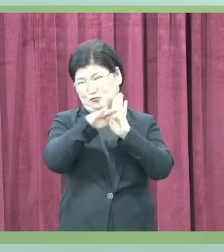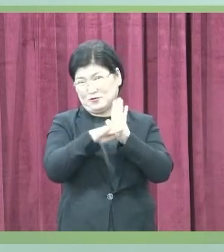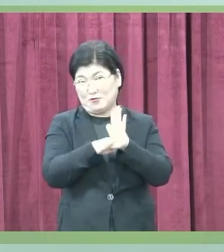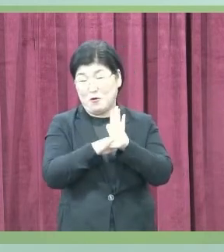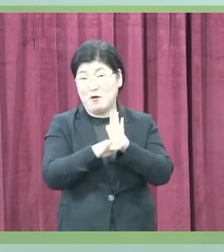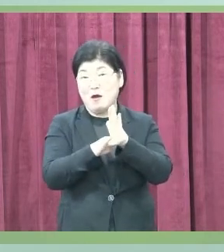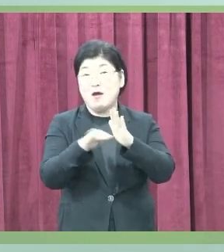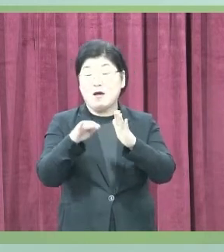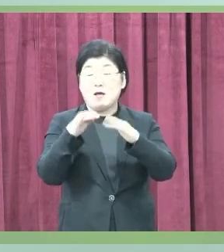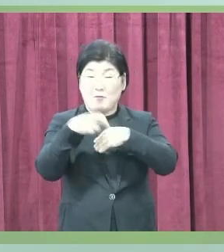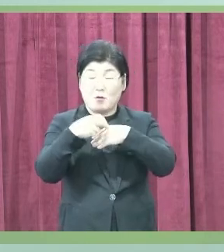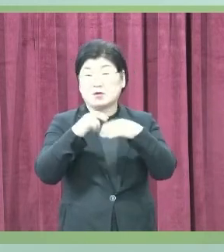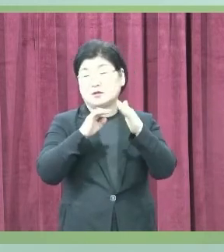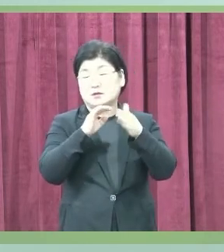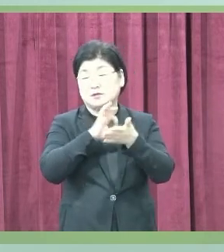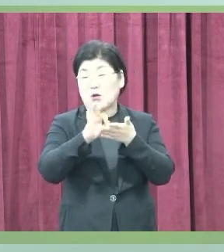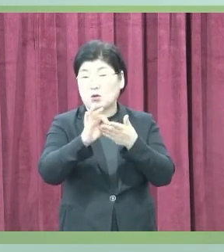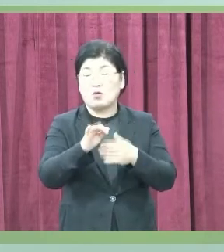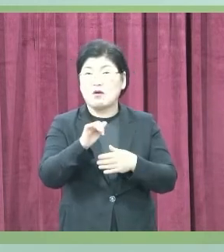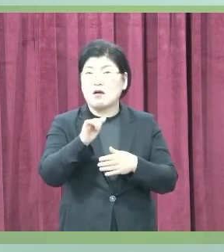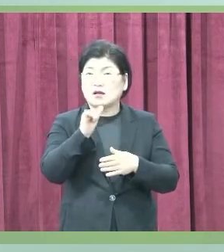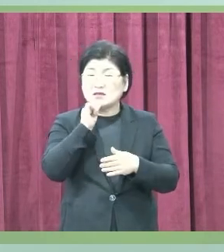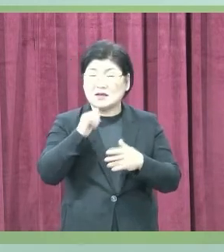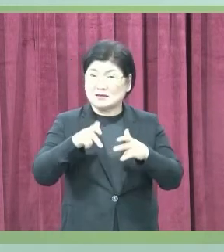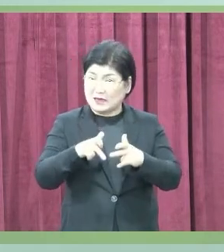나타났습니다. 그 다음에 신장장애는 내과인데 어차피 이건